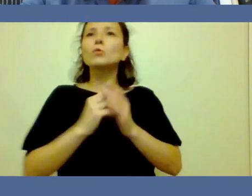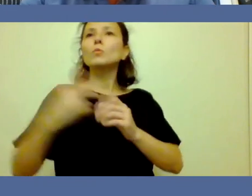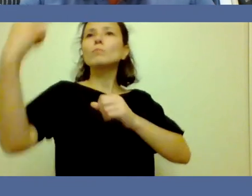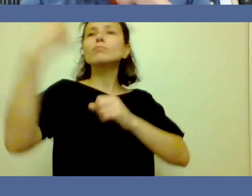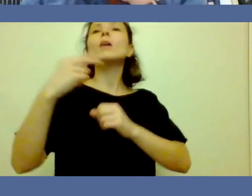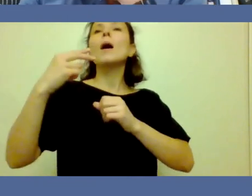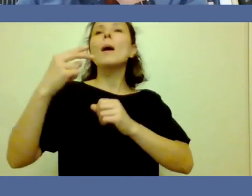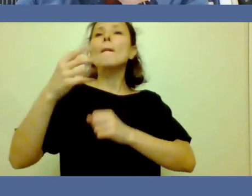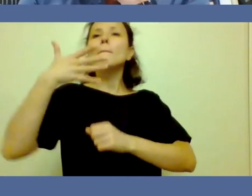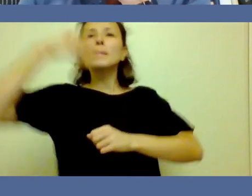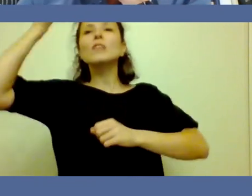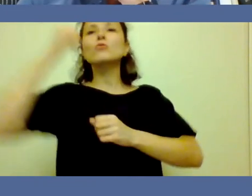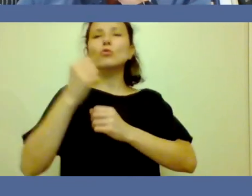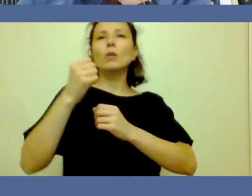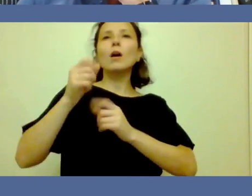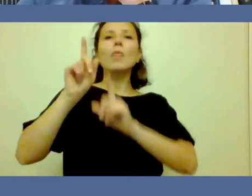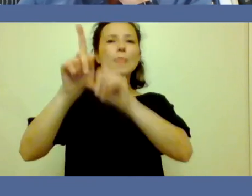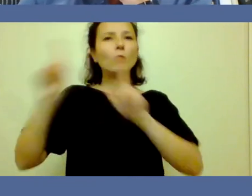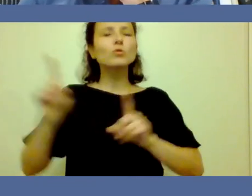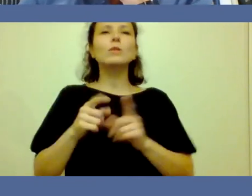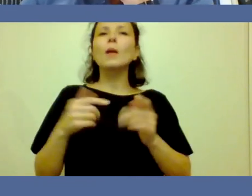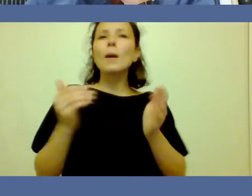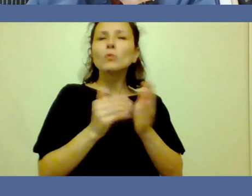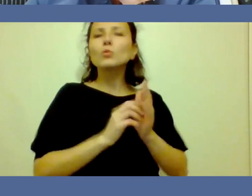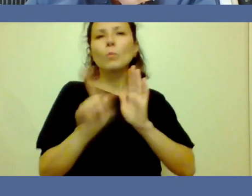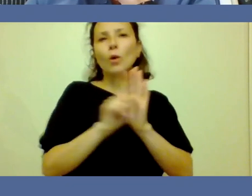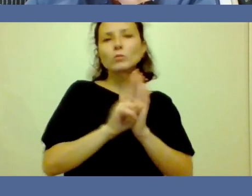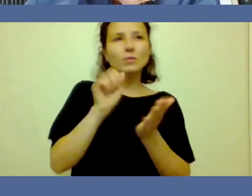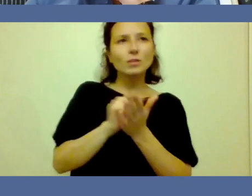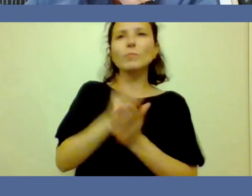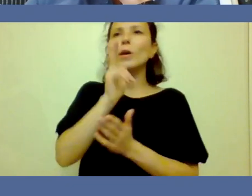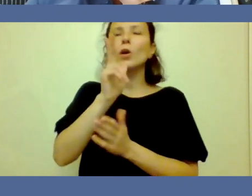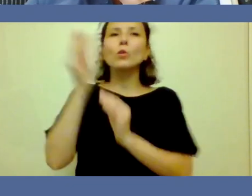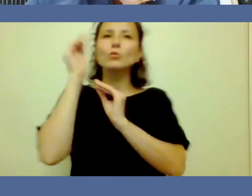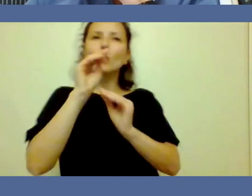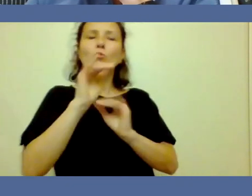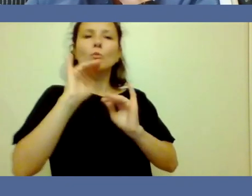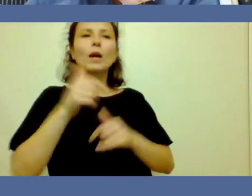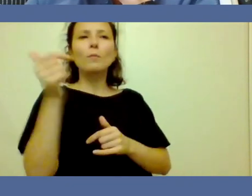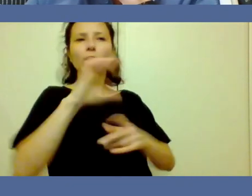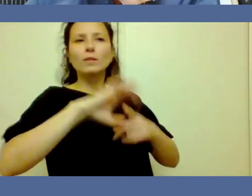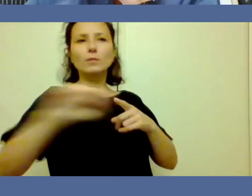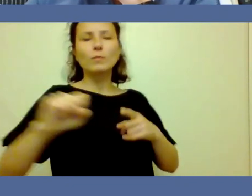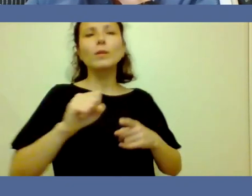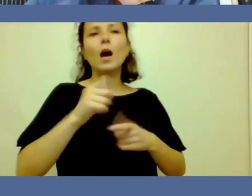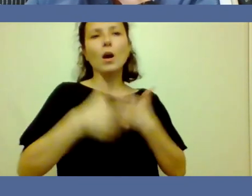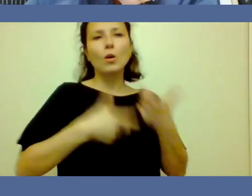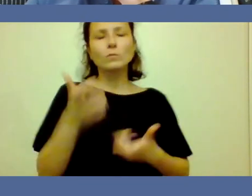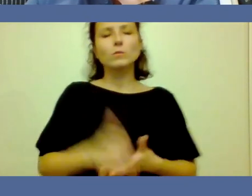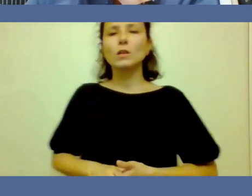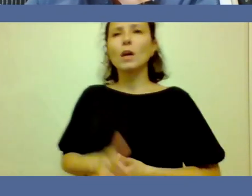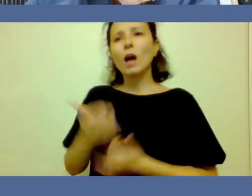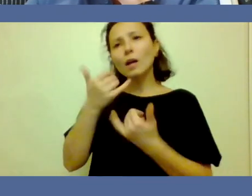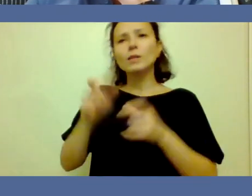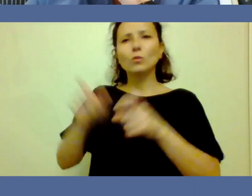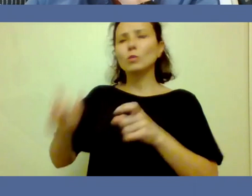potrzebują chodzić na zajęcia i żeby ktoś ich nauczył, jak mają się dyscyplinować, a są też tacy, którzy są